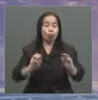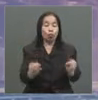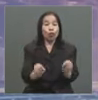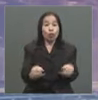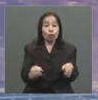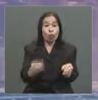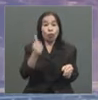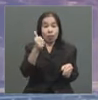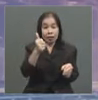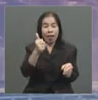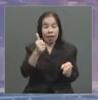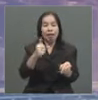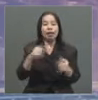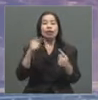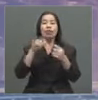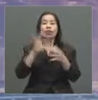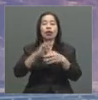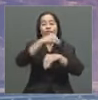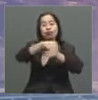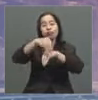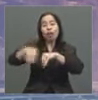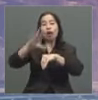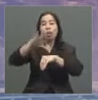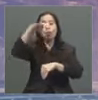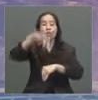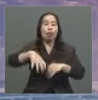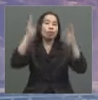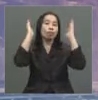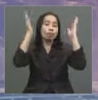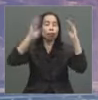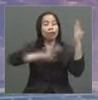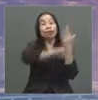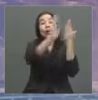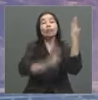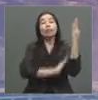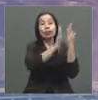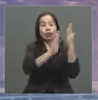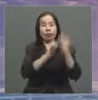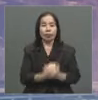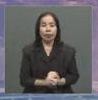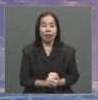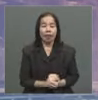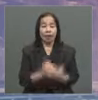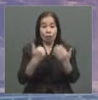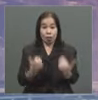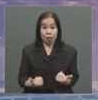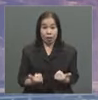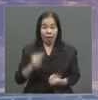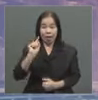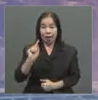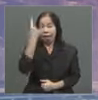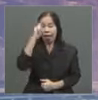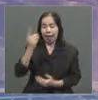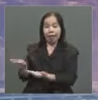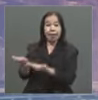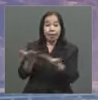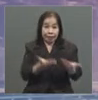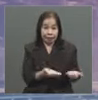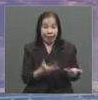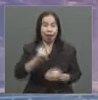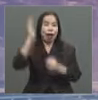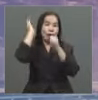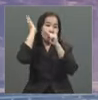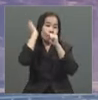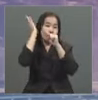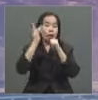92.5 MHz และเครือข่ายกรมประชาสัมพันธ์ทั่วประเทศค่ะลำดับแรกนะคะเรียนเชิญท่านโฆษกสบค.นาย